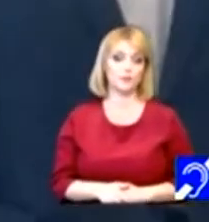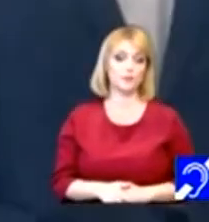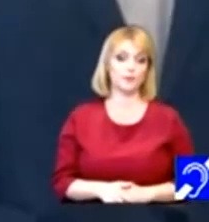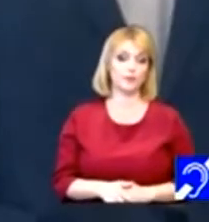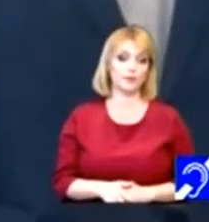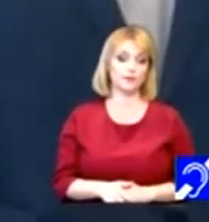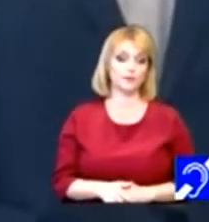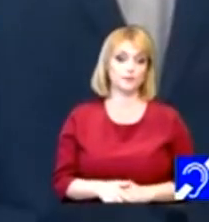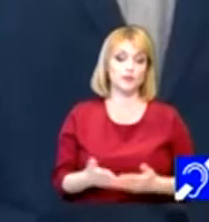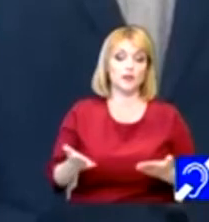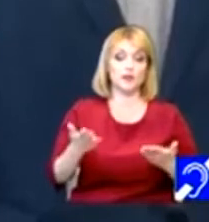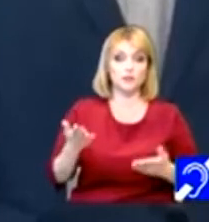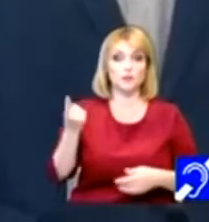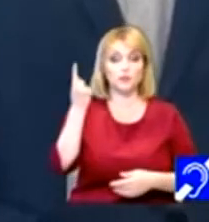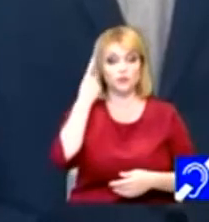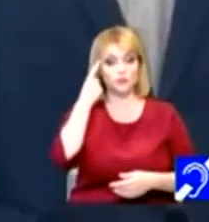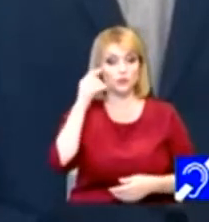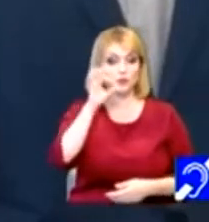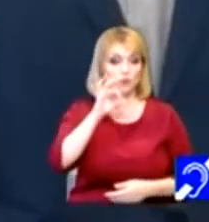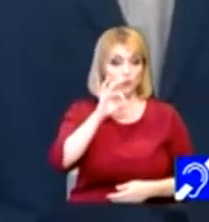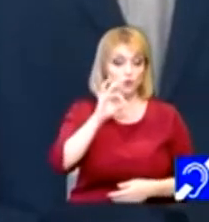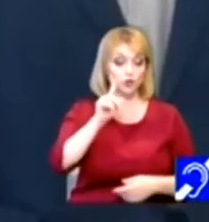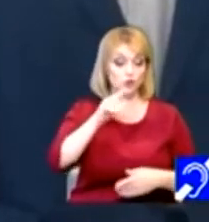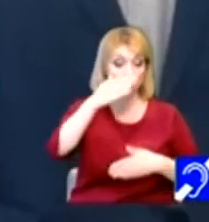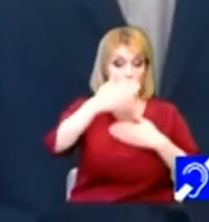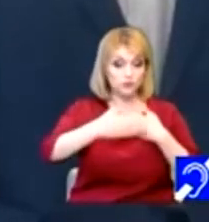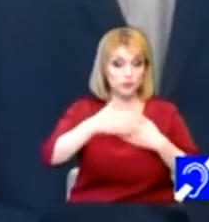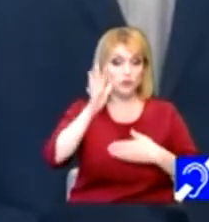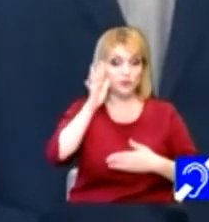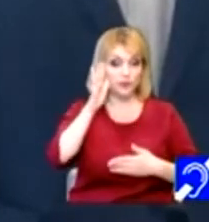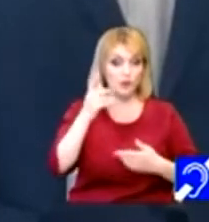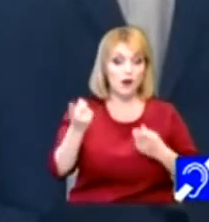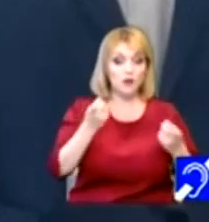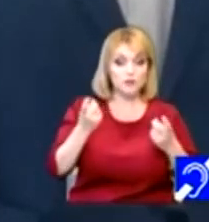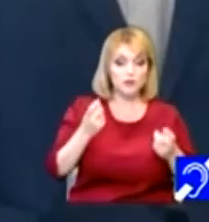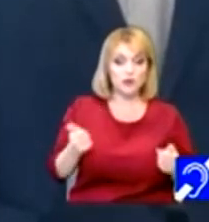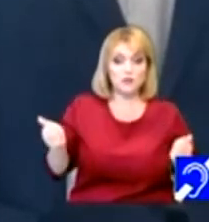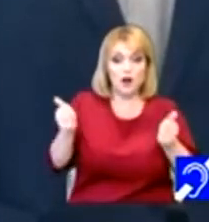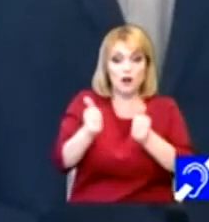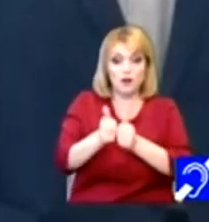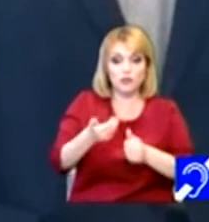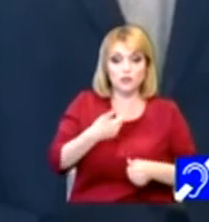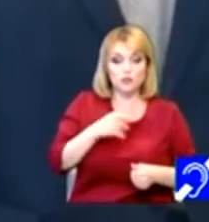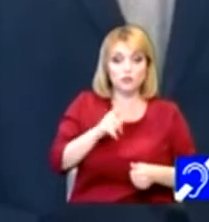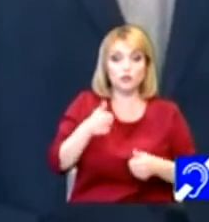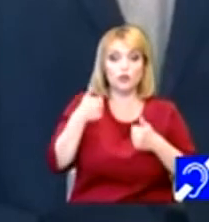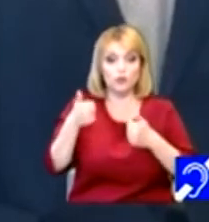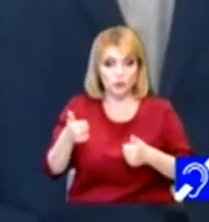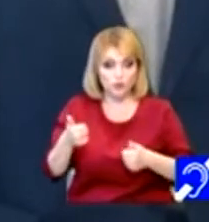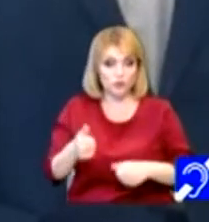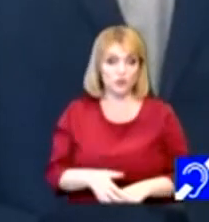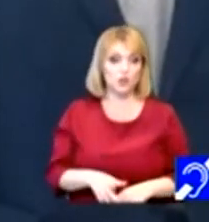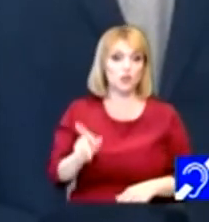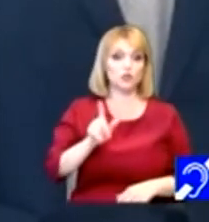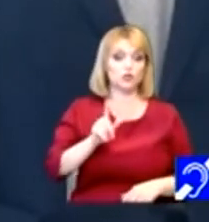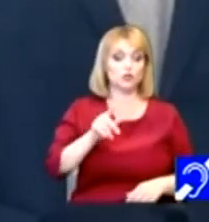coerent. Bineînțeles, ne-am propus ca în ceea ce urmează să atragem alături de noi tot ce este mai bun, tot ce